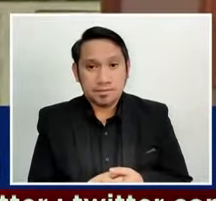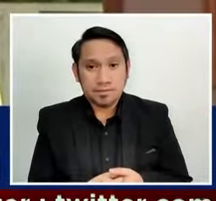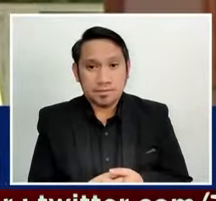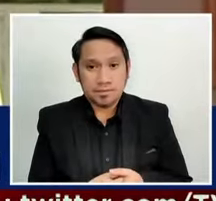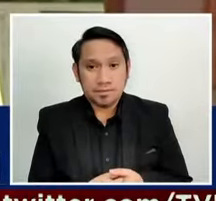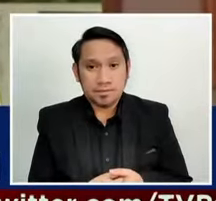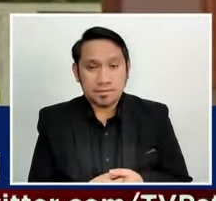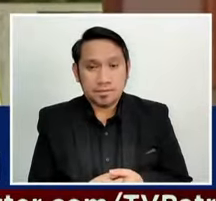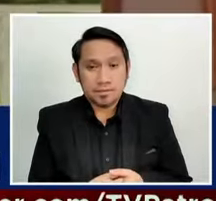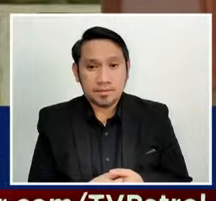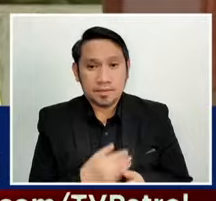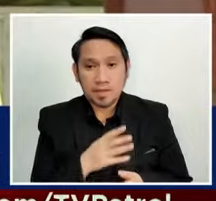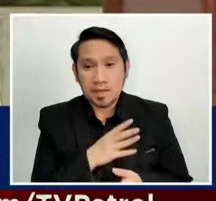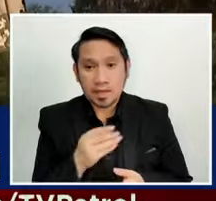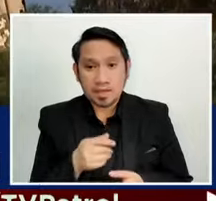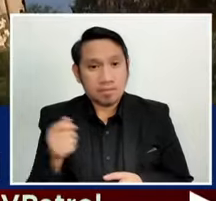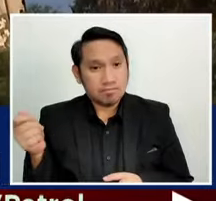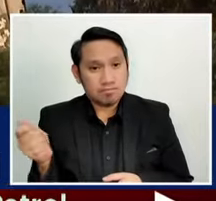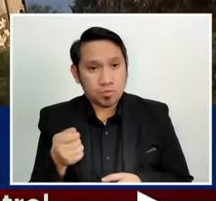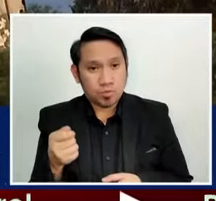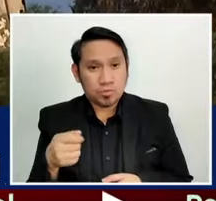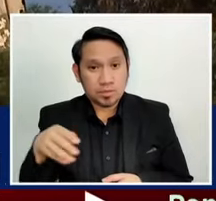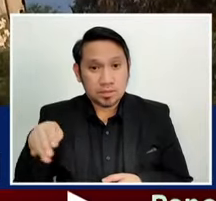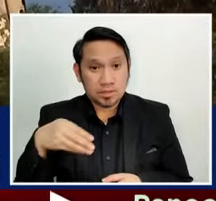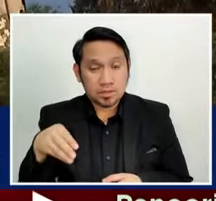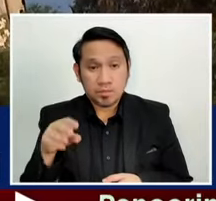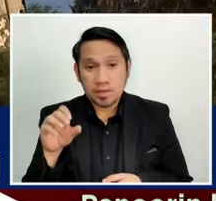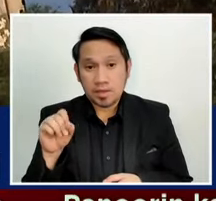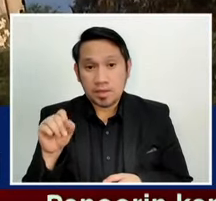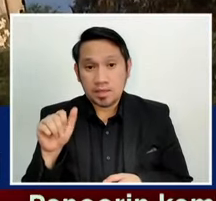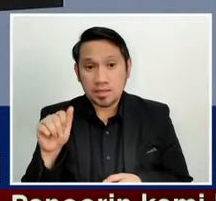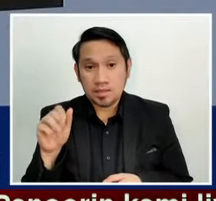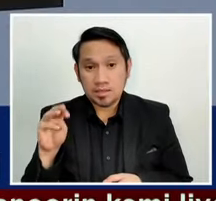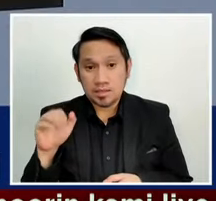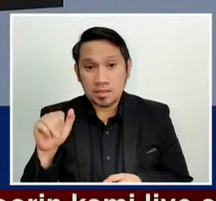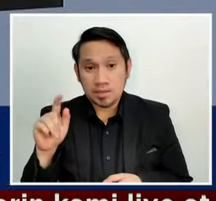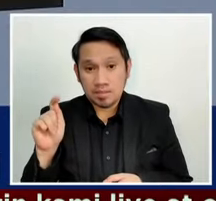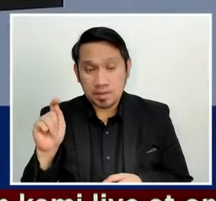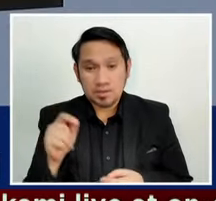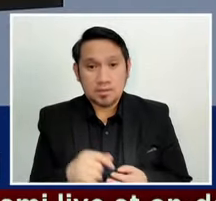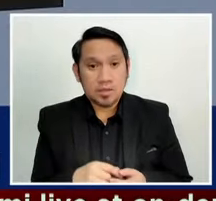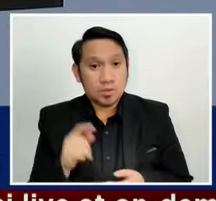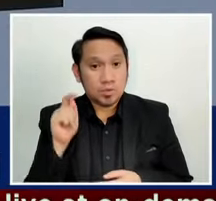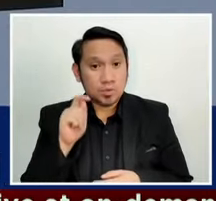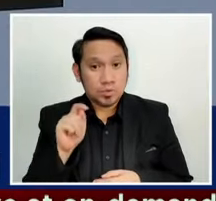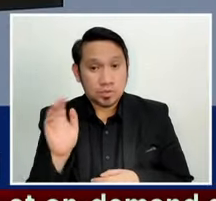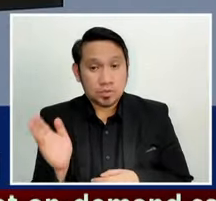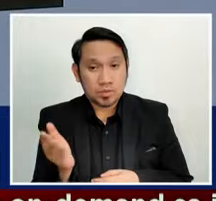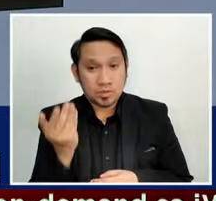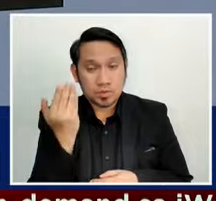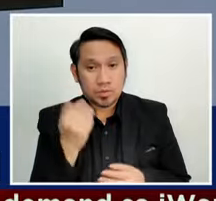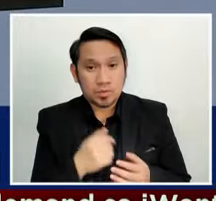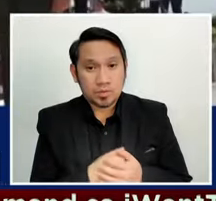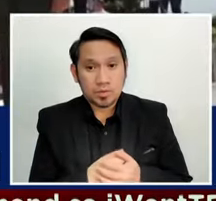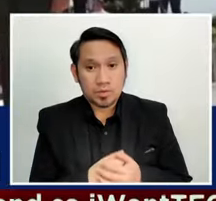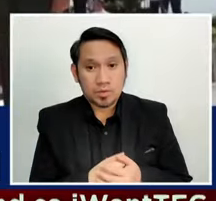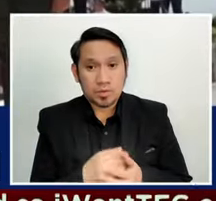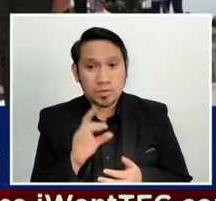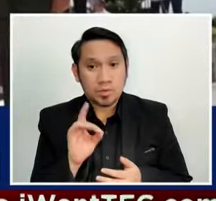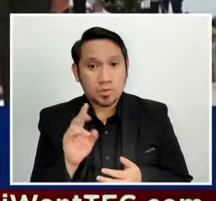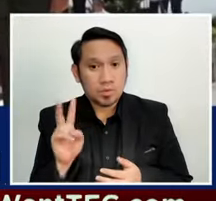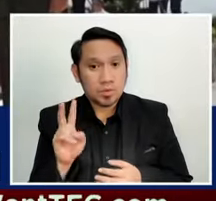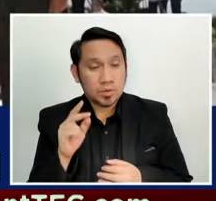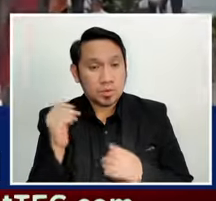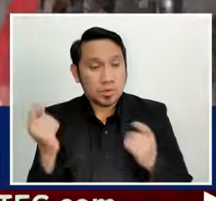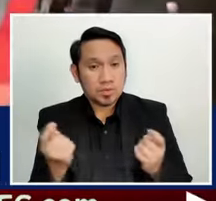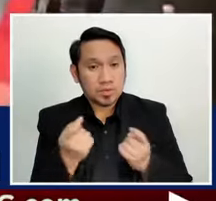at nagpatunog ng kampana sa Mount Samat sa Bataan Martes ng umaga para gunitain ang 82 anibersaryo ng Araw